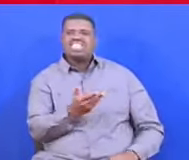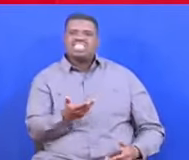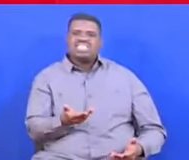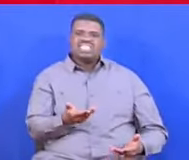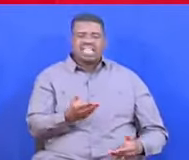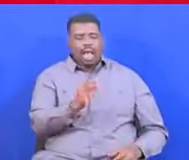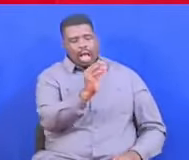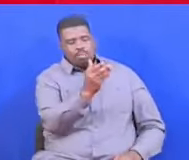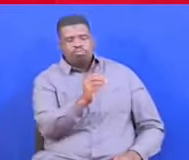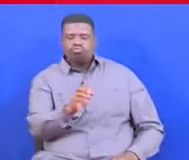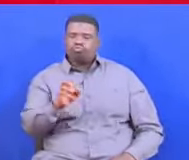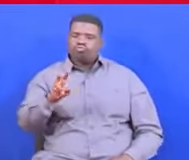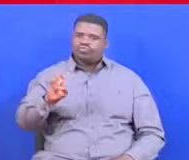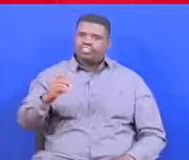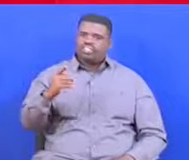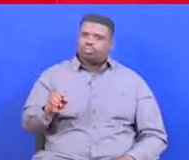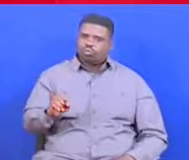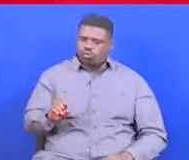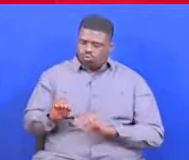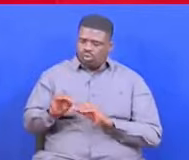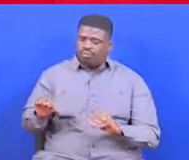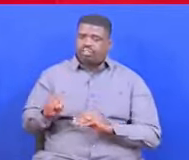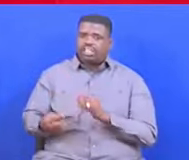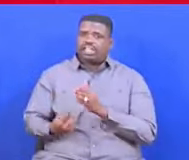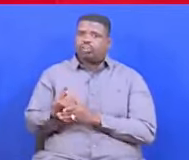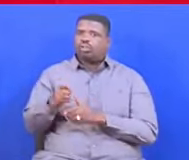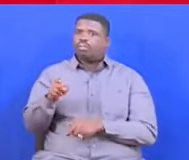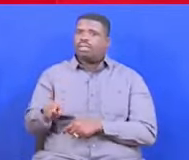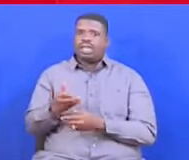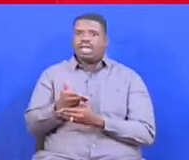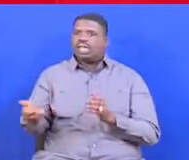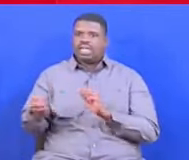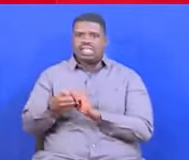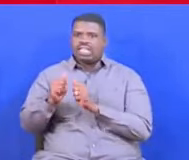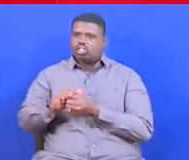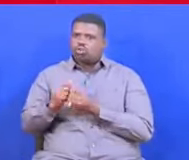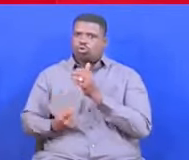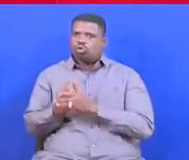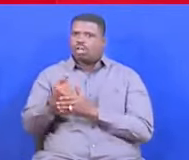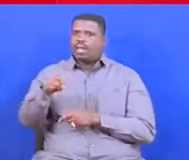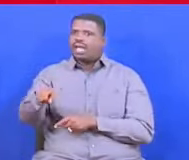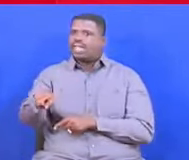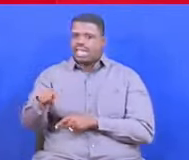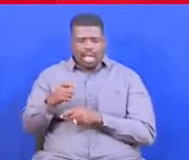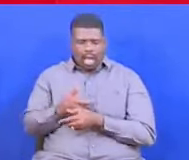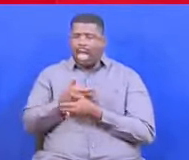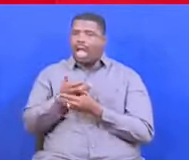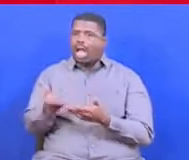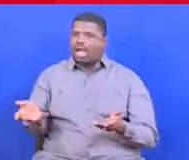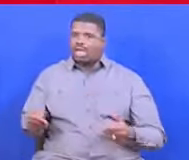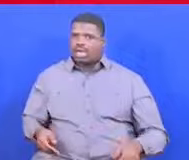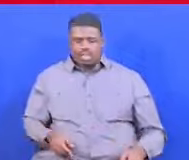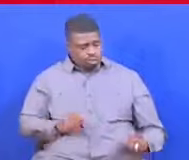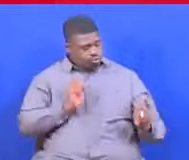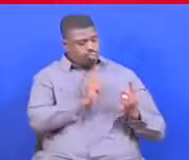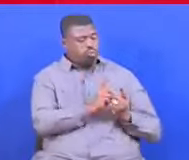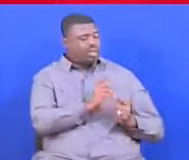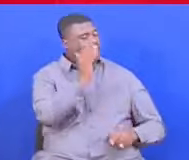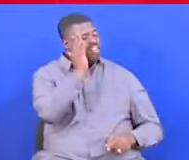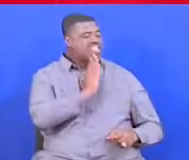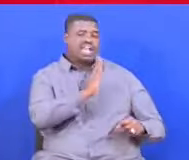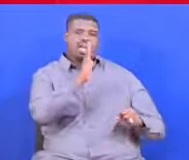vito. Lakini je, unamsomesha yule mtoto akitoka pale, hata nyenzo ya kutokea nayo pale hana. Tumekutana vijana